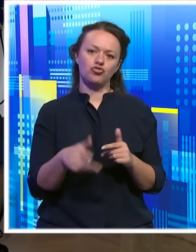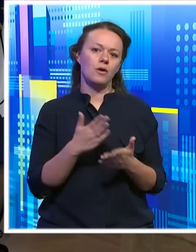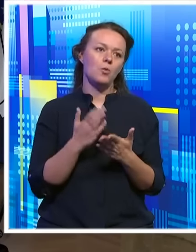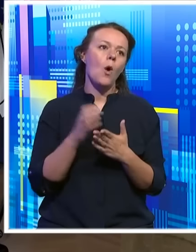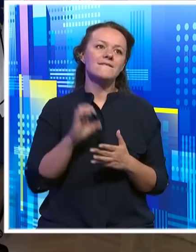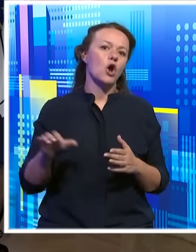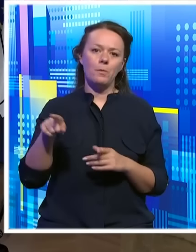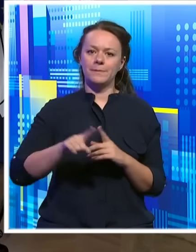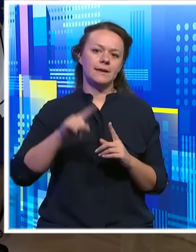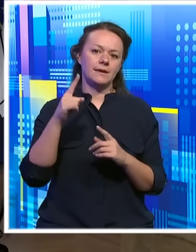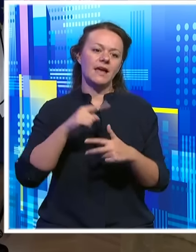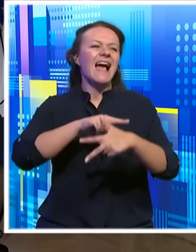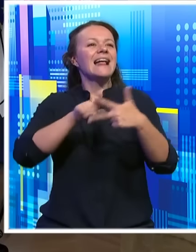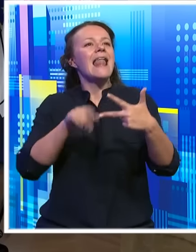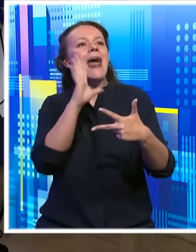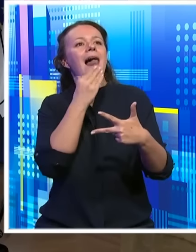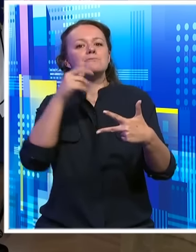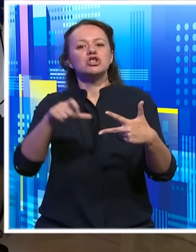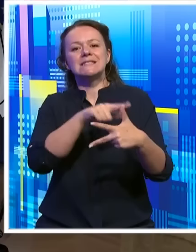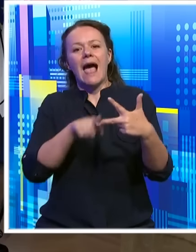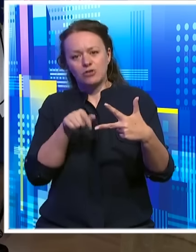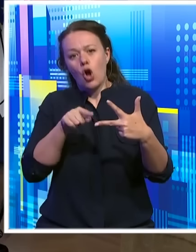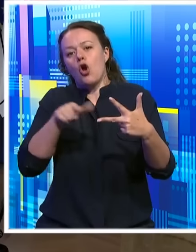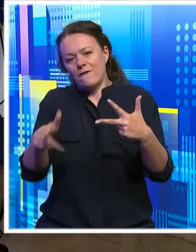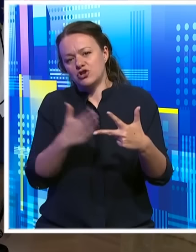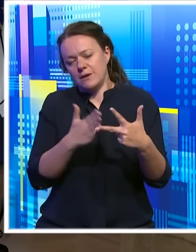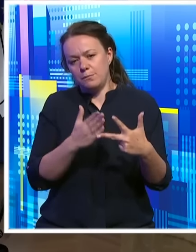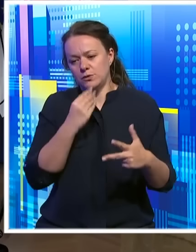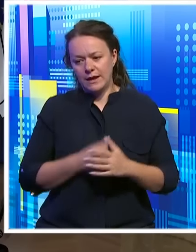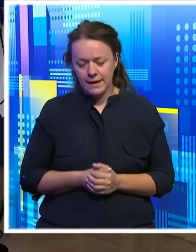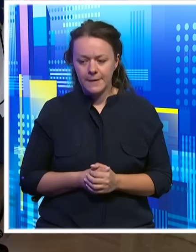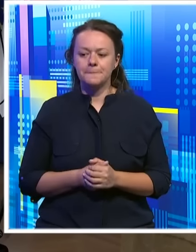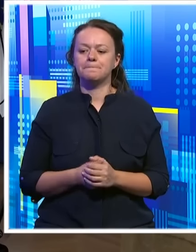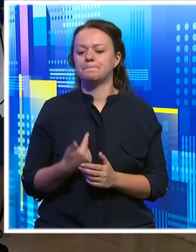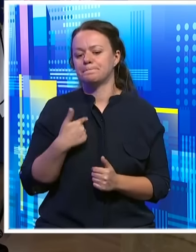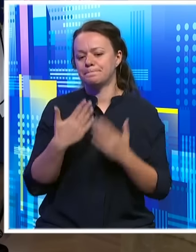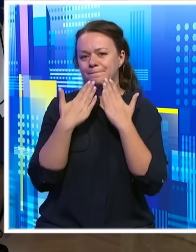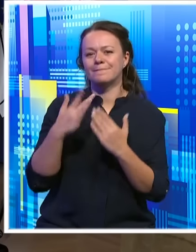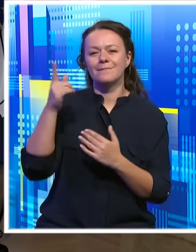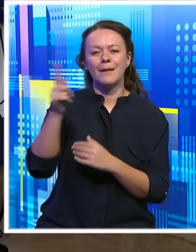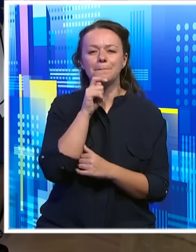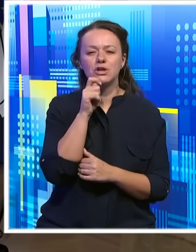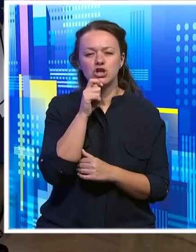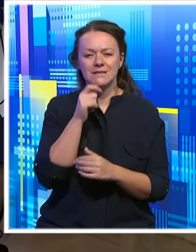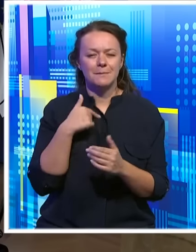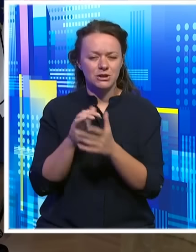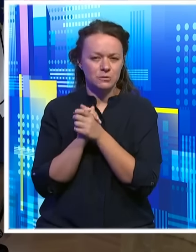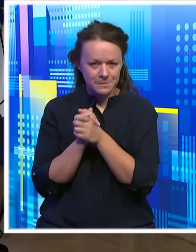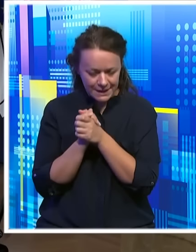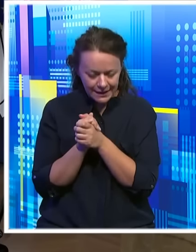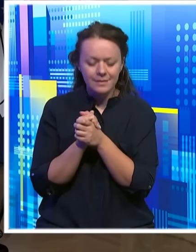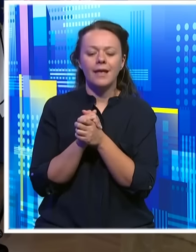u Evropi. Idemo dalje. Ovde je reč o Aquatic centru. Mi smo zahvalni našim mađarskim prijateljima. Ja sam o tome razgovarao